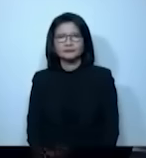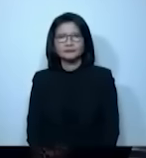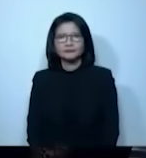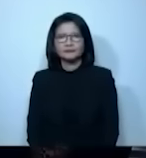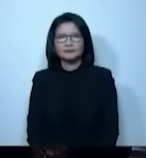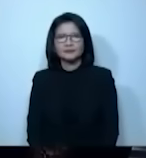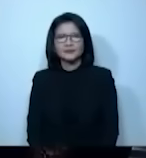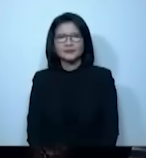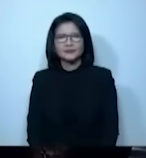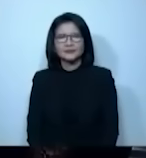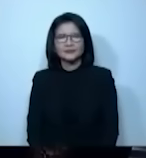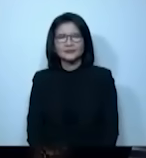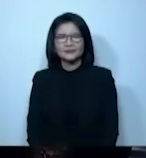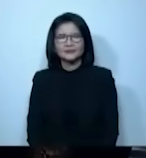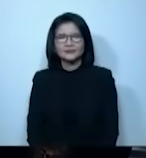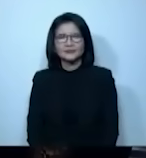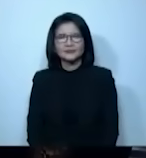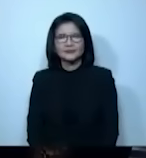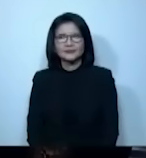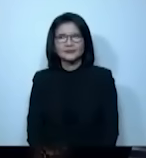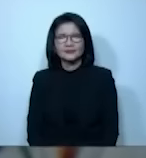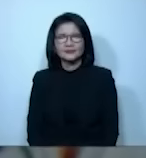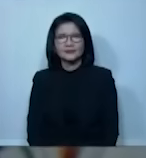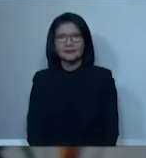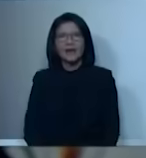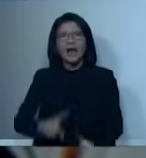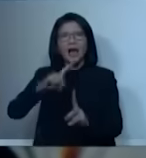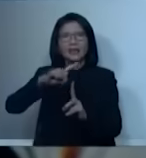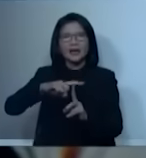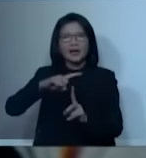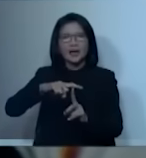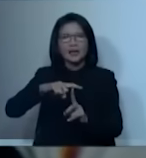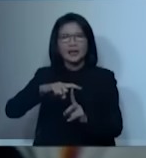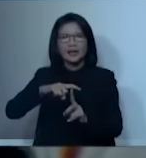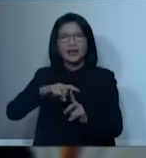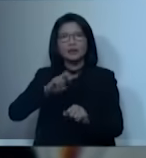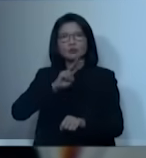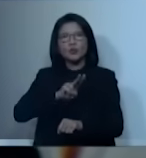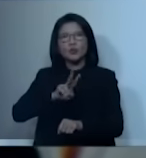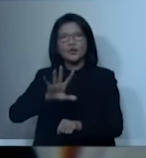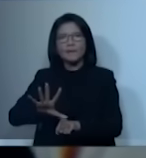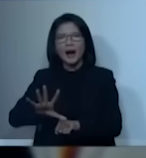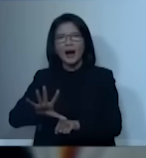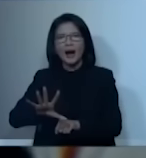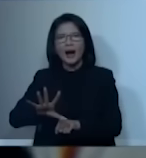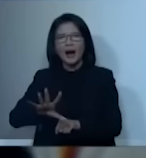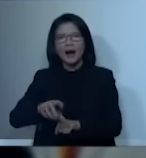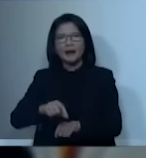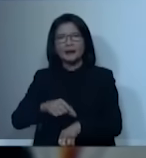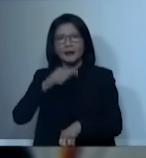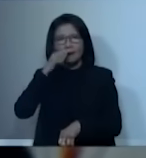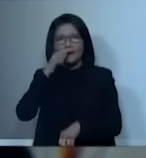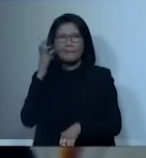Terima kasih pada tanggal 25 Pak prabo mendaftar